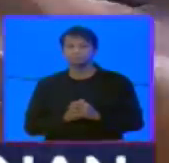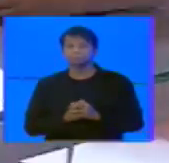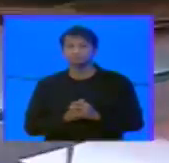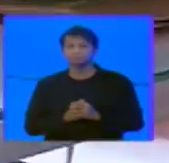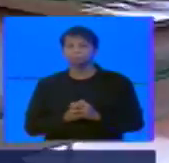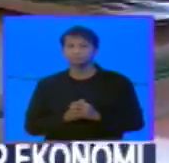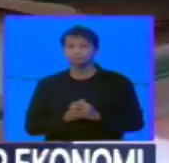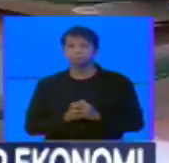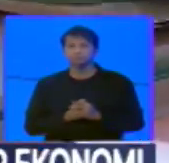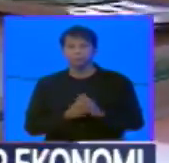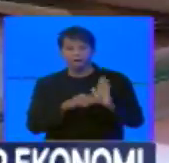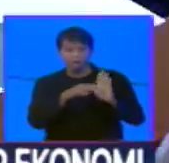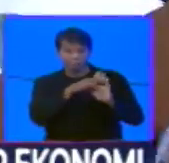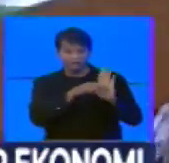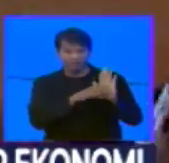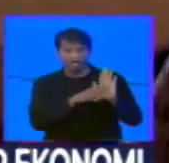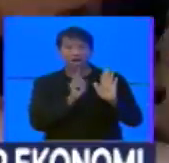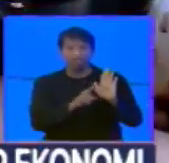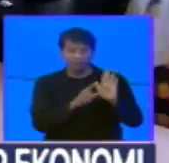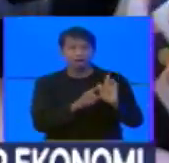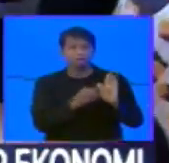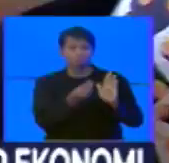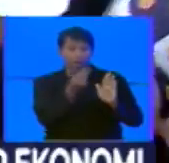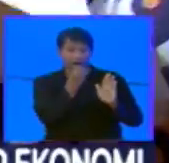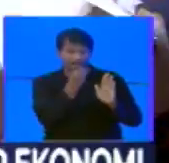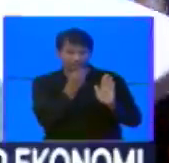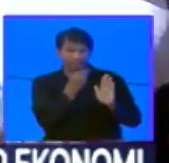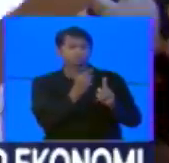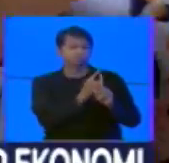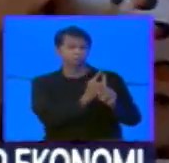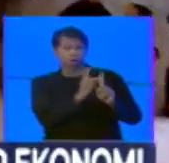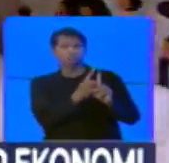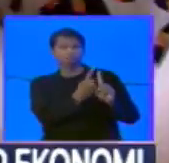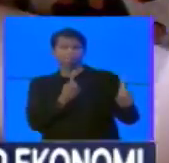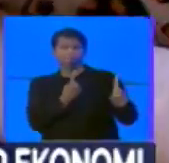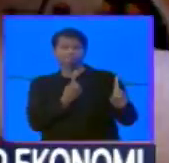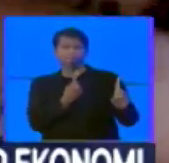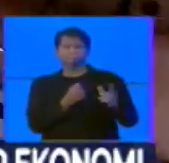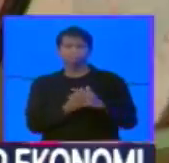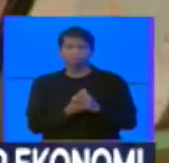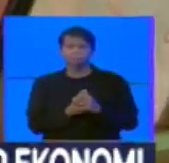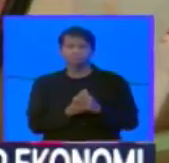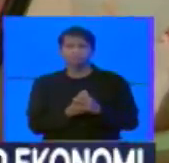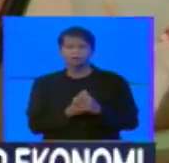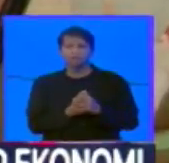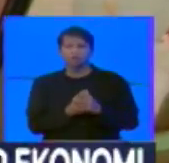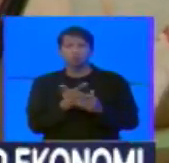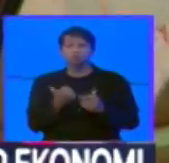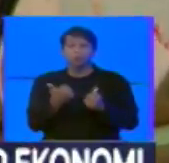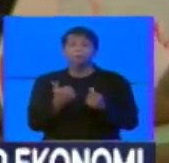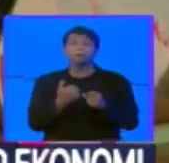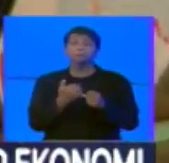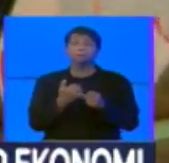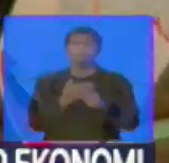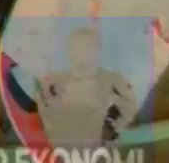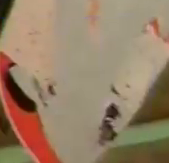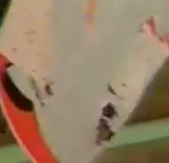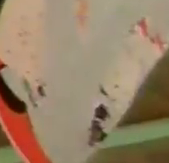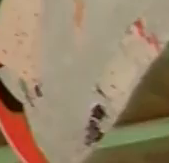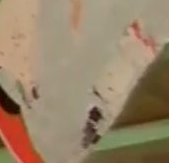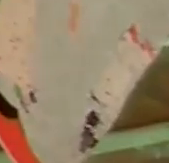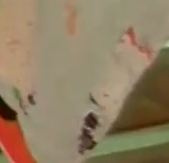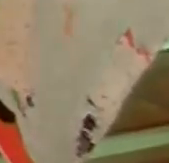Kebijakan physical distancing yang diterapkan sebagai salah satu langkah mencegah penularan COVID-19 berdampak besar terutama pada sektor